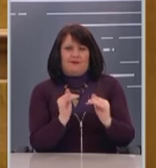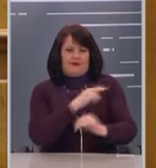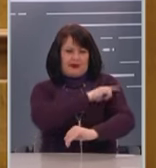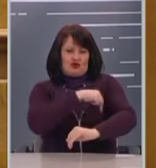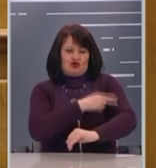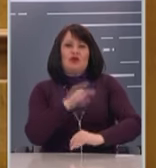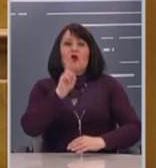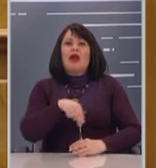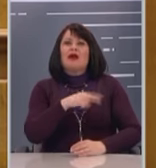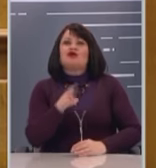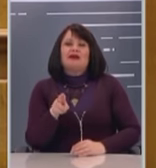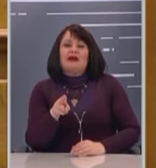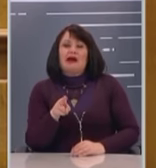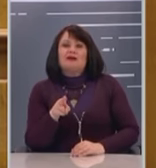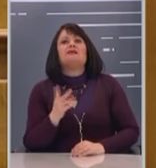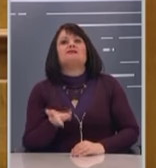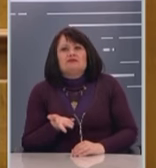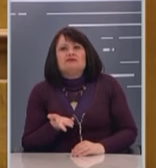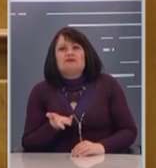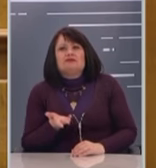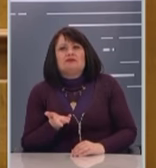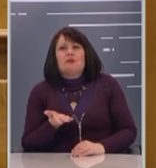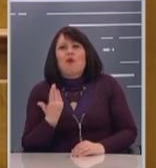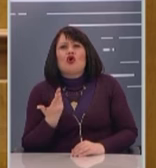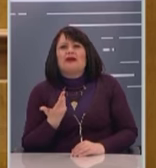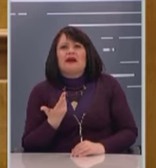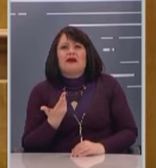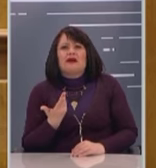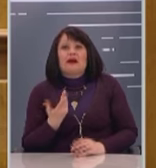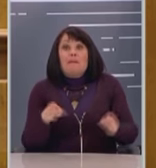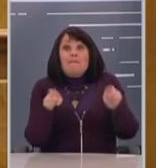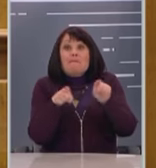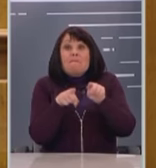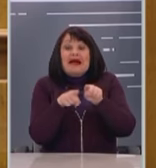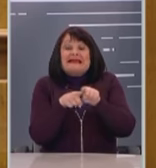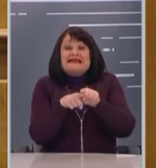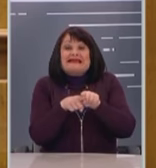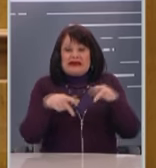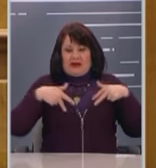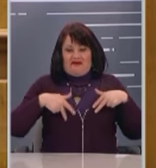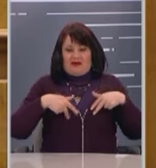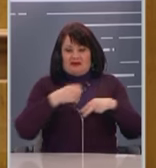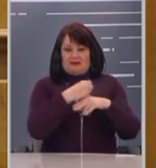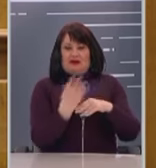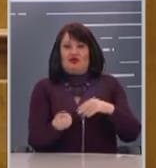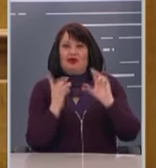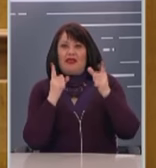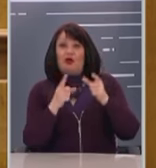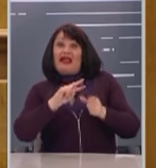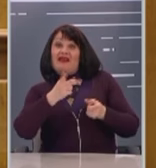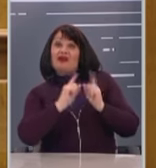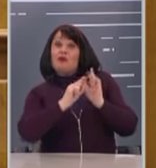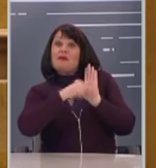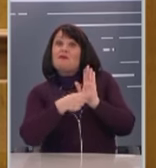Ντινάν έγινε την εποχή που συγκυβερνούσατε Πασό και Νέα Δημοκρατία, στο δεύτερο μνημόνιο.